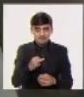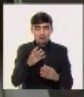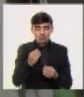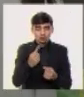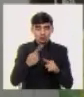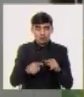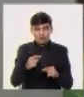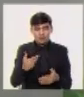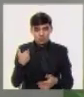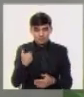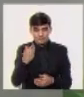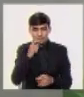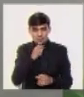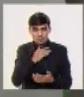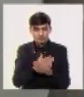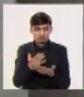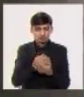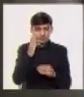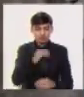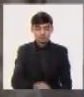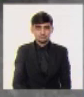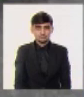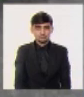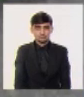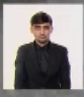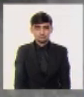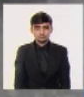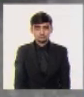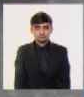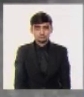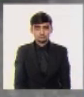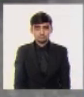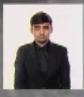выиграть и другие полезные подарки. Аскар Миндыбаев, Ренат Абулхаиров, Информбюро, Алматы.